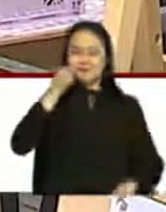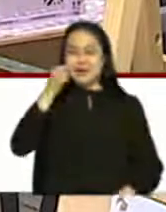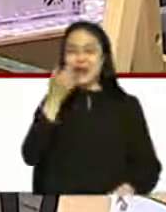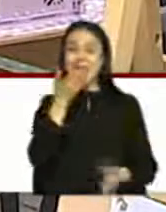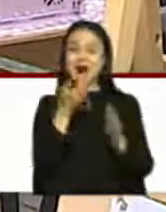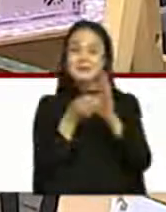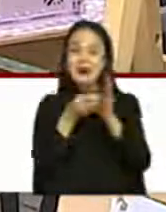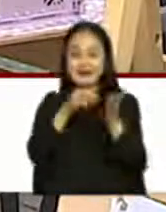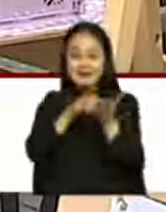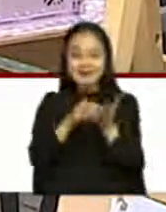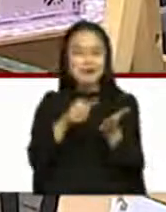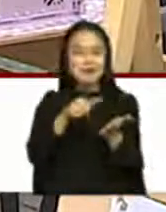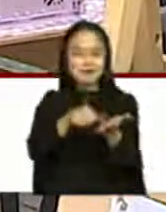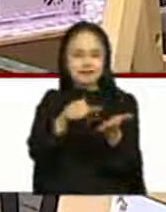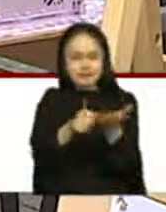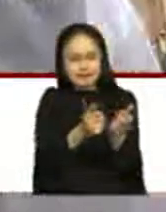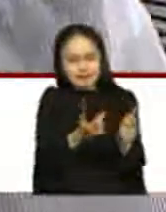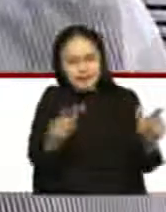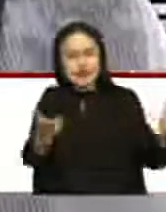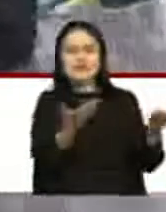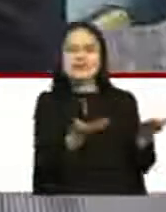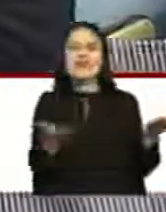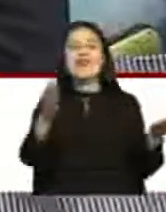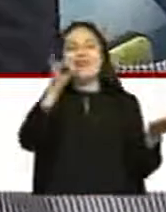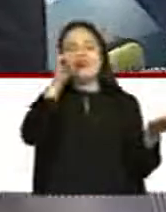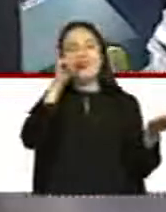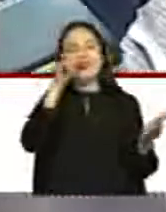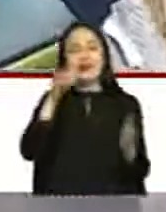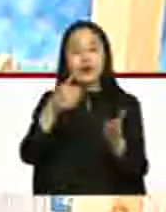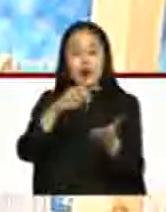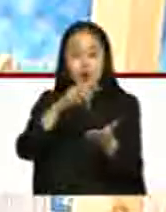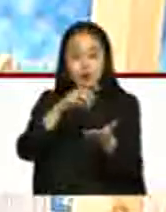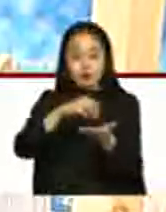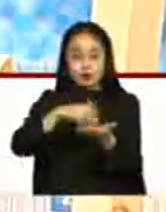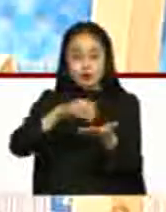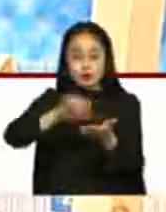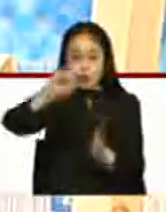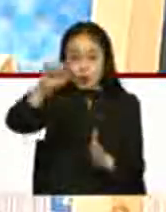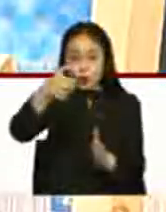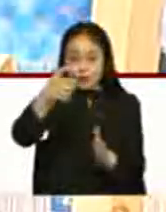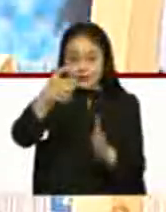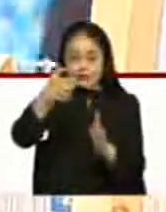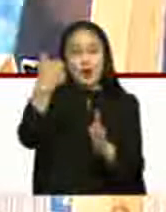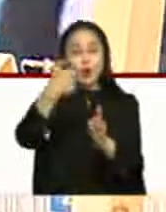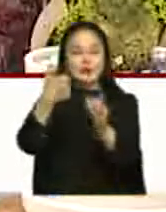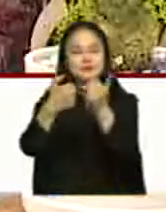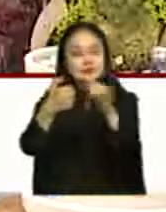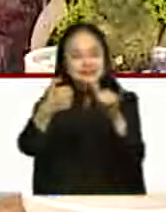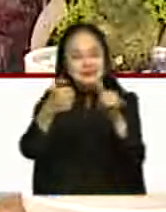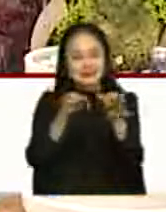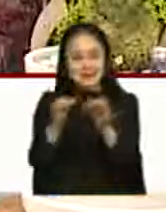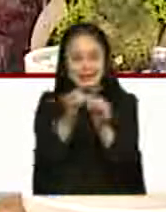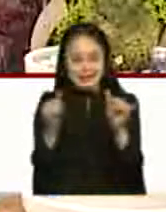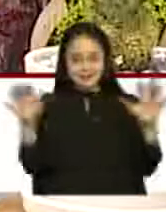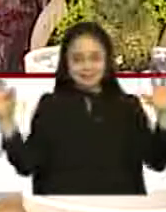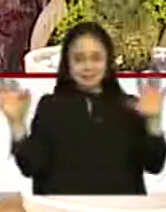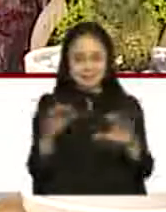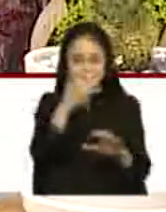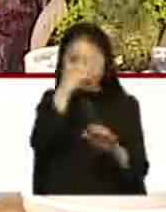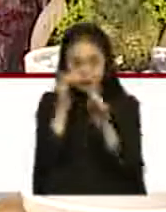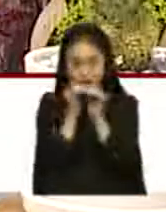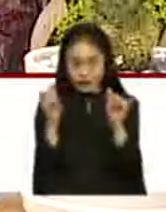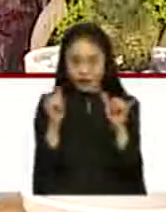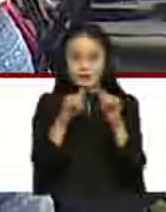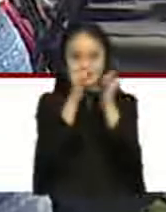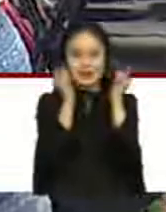가득합니다. 50여 개의 사회적 기업과 청년 소상공인들은 번뜩이는 재치에 아름다움까지 더한 수제품을